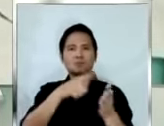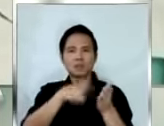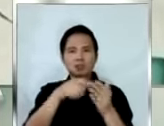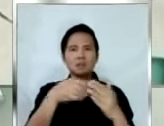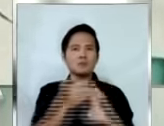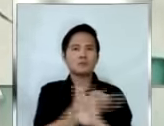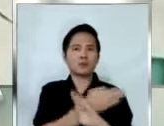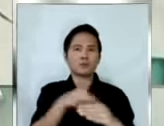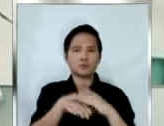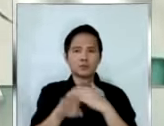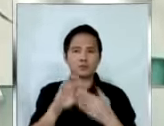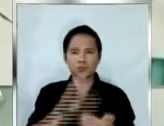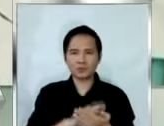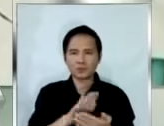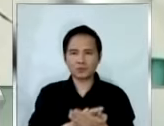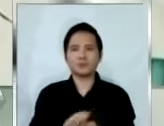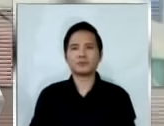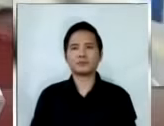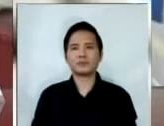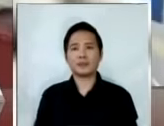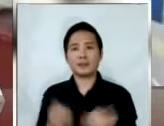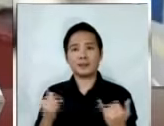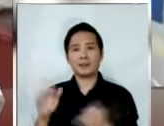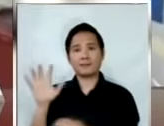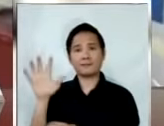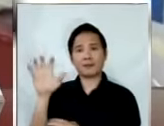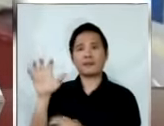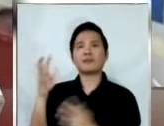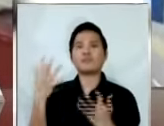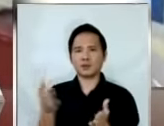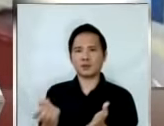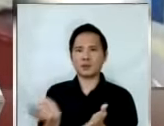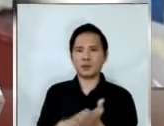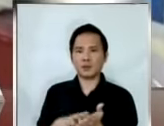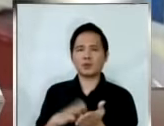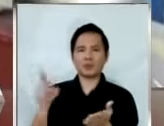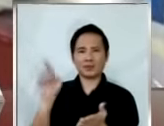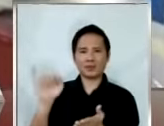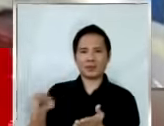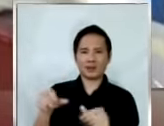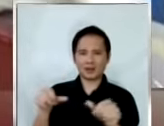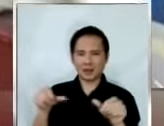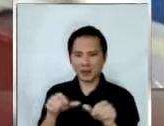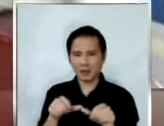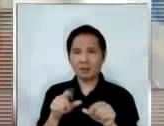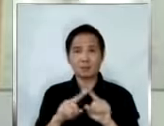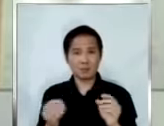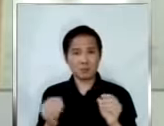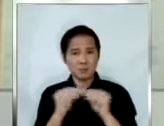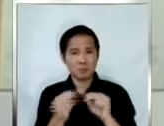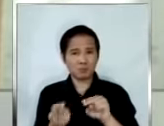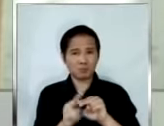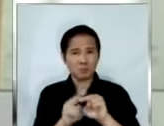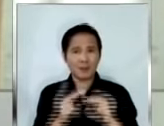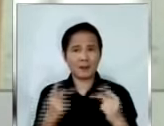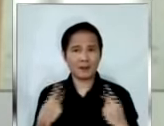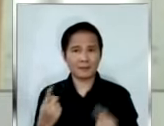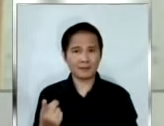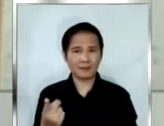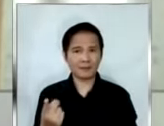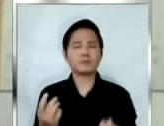500 na ang nakapag-enroll sa remote enrollment ng paaralan at inaasahang madadagdagan pa ito. Lay Alves, Nakatutok,